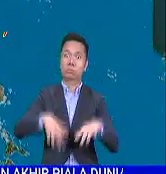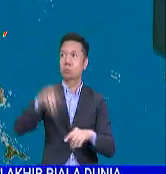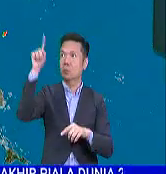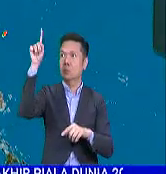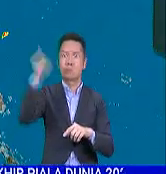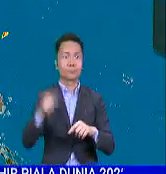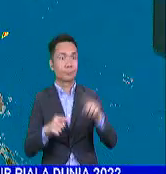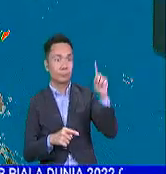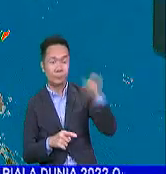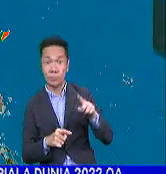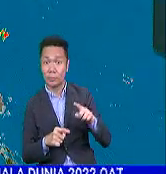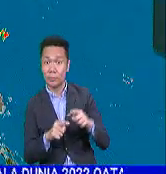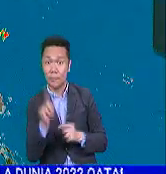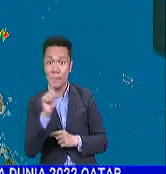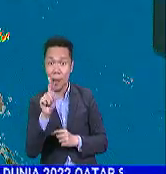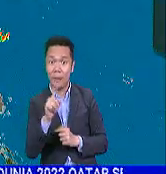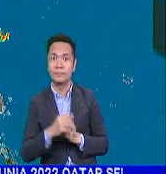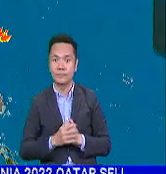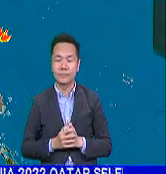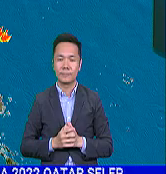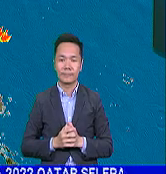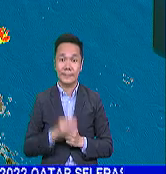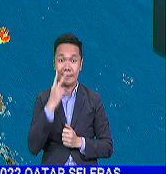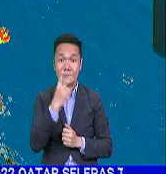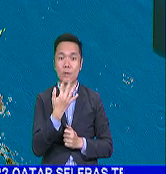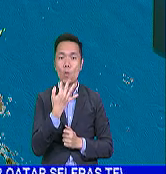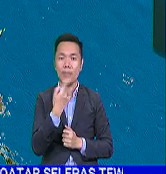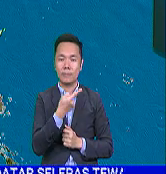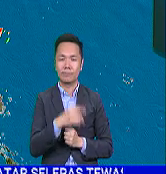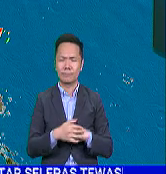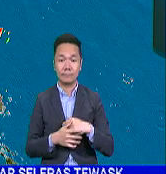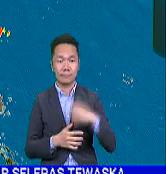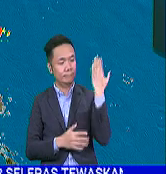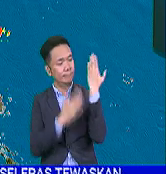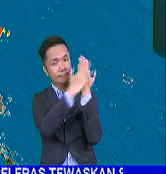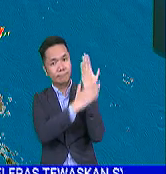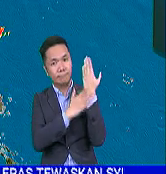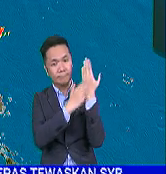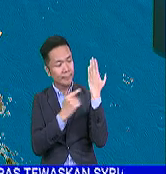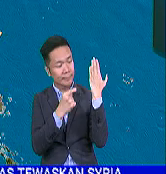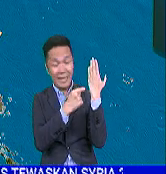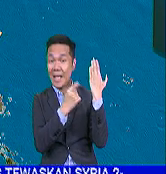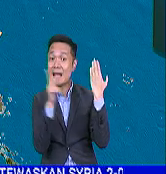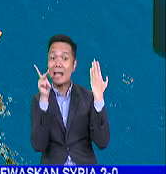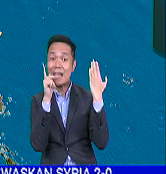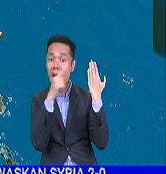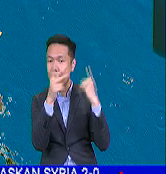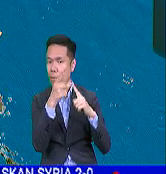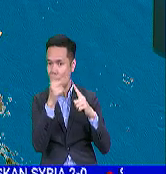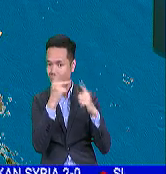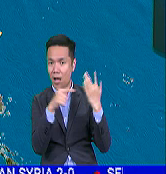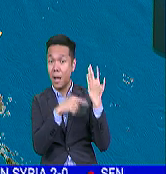petir masih lagi sedang berlaku melibatkan di satu tempat di sekitar negeri Kedah, Pulau